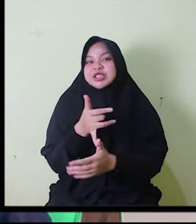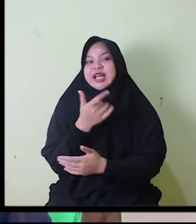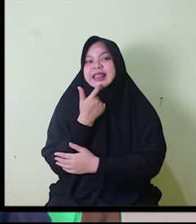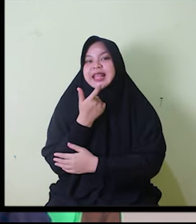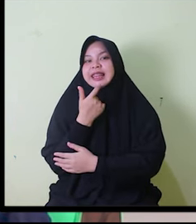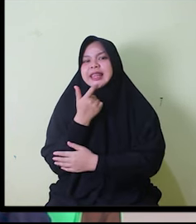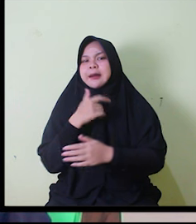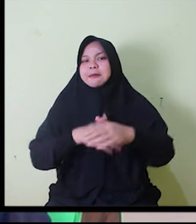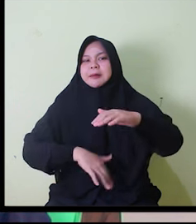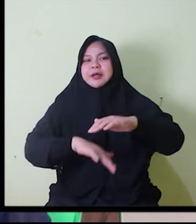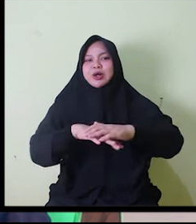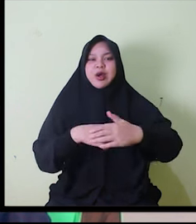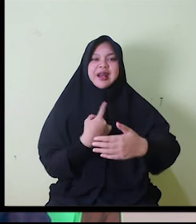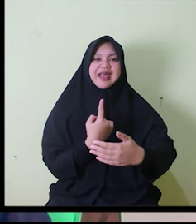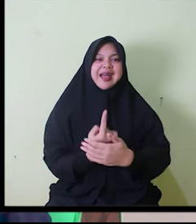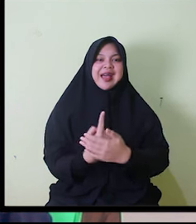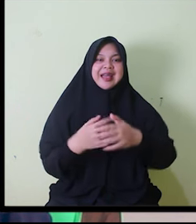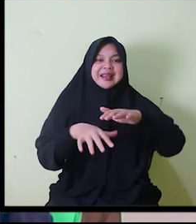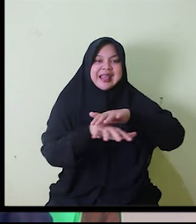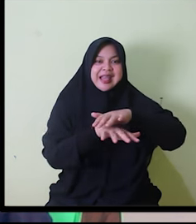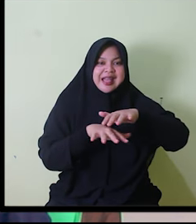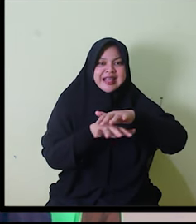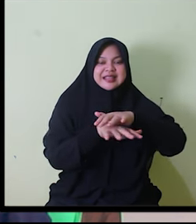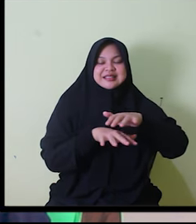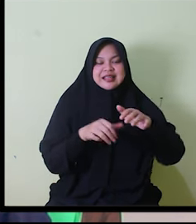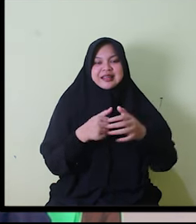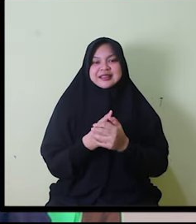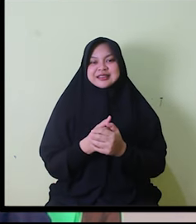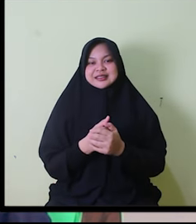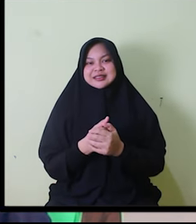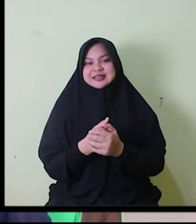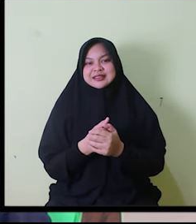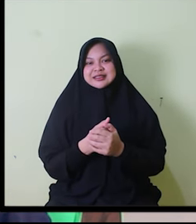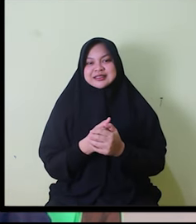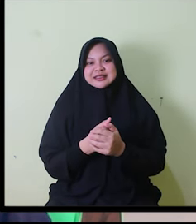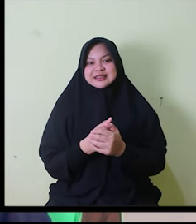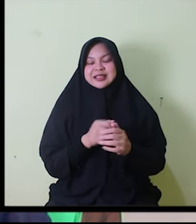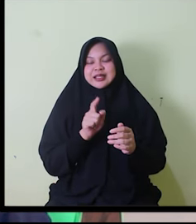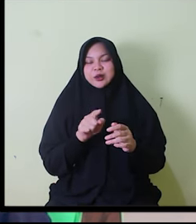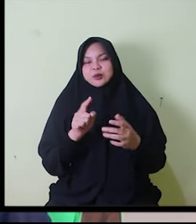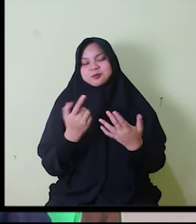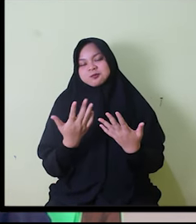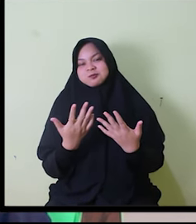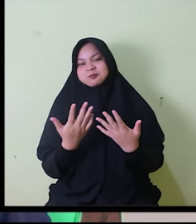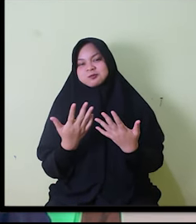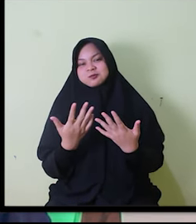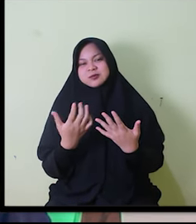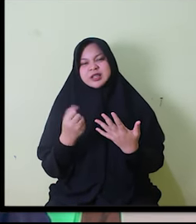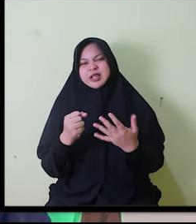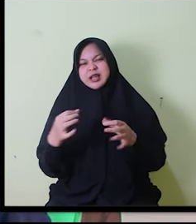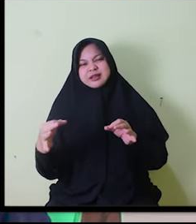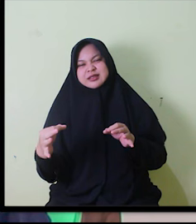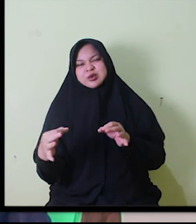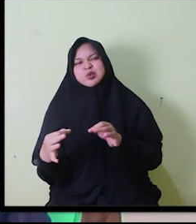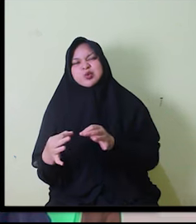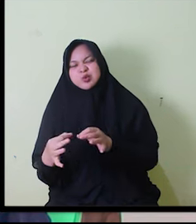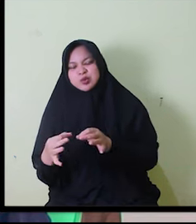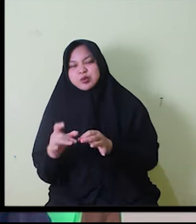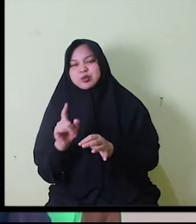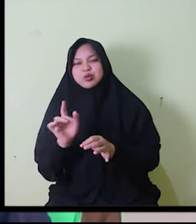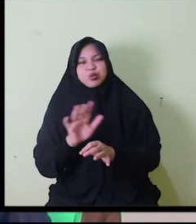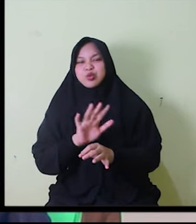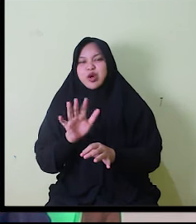pemenuhanpemunuhan hak dasar terutama yau Mbak Lulu itu memang ee sangat tidak disentuh pada saat itu bukan karena memang